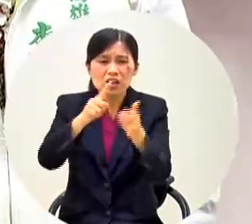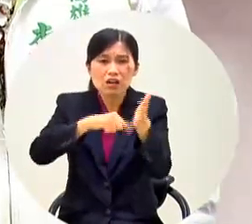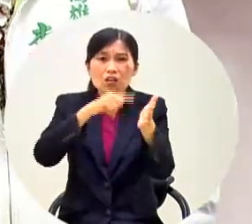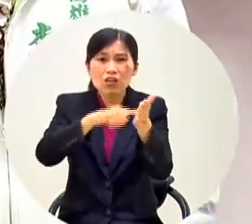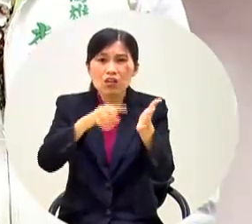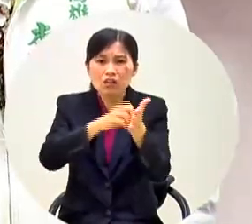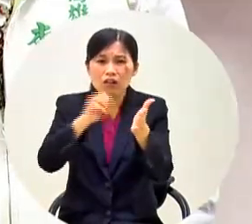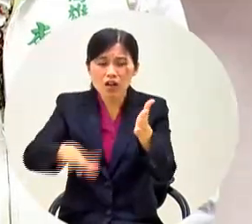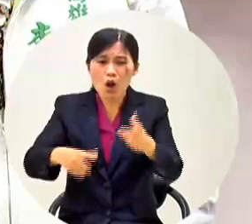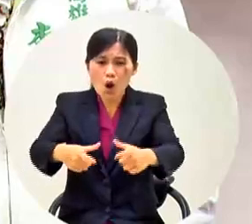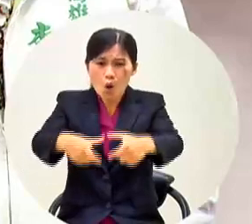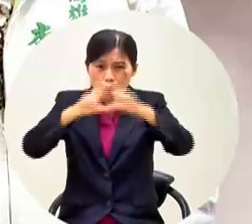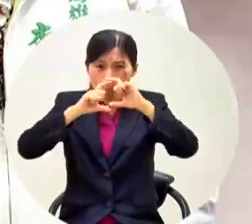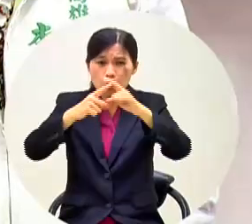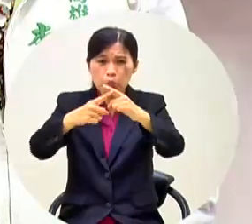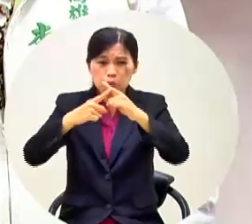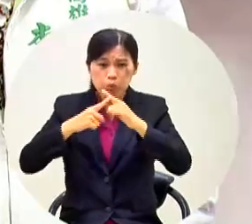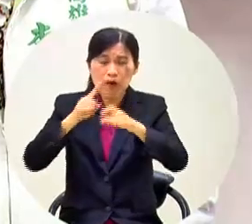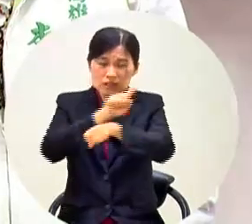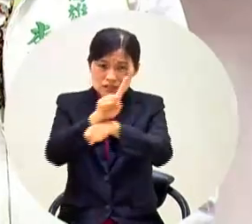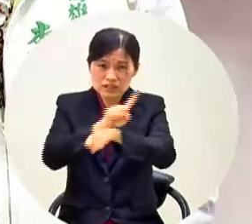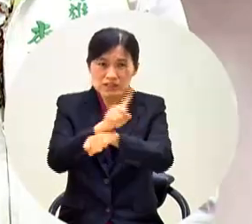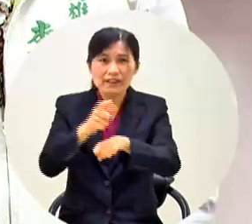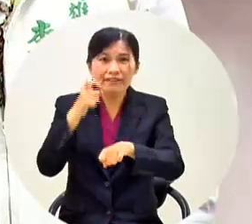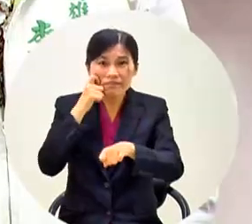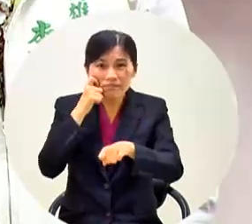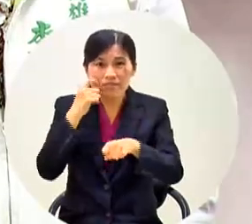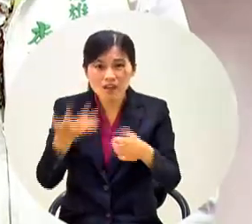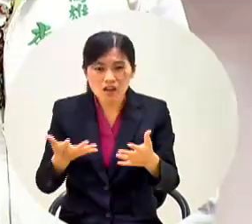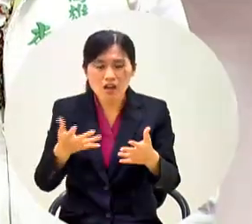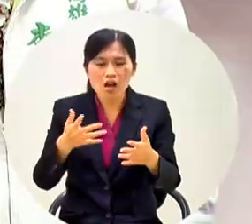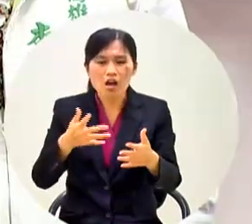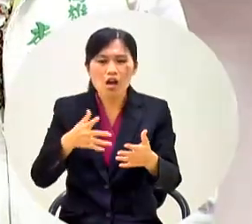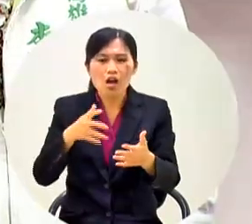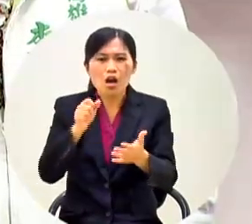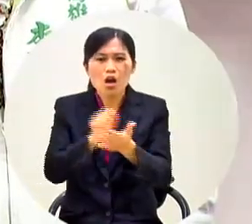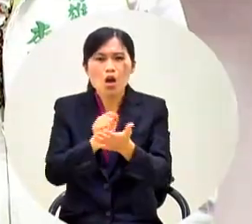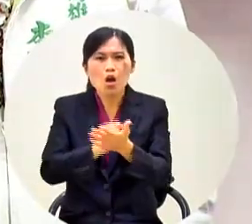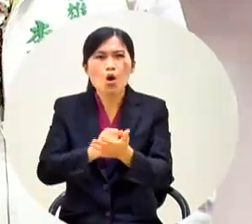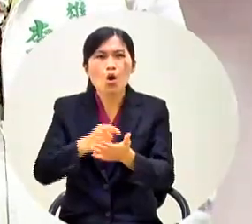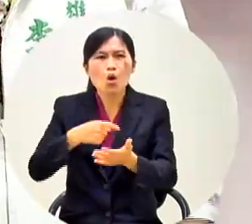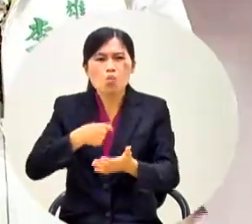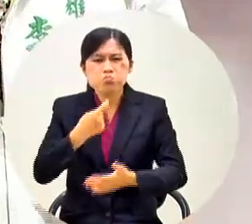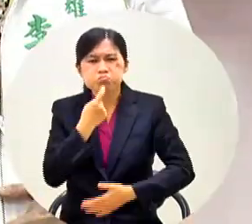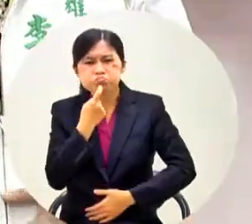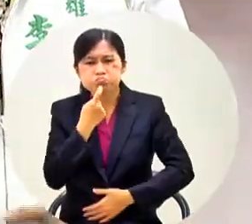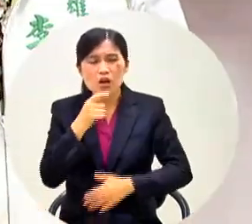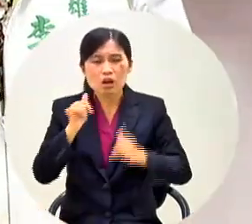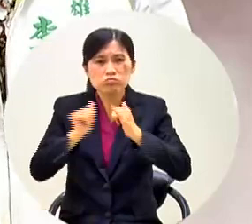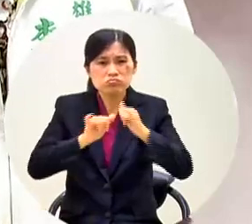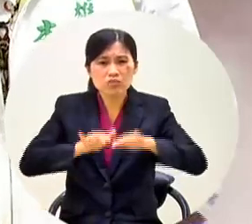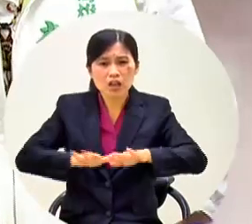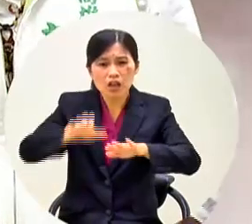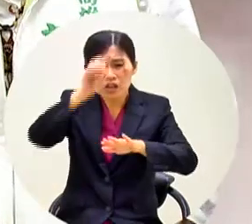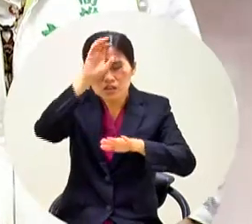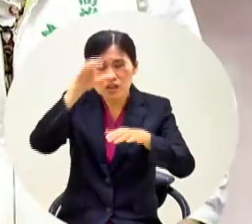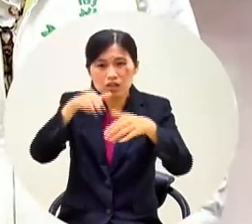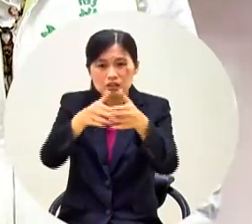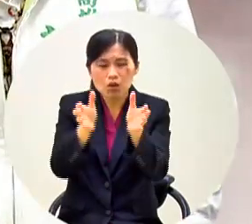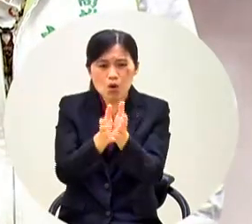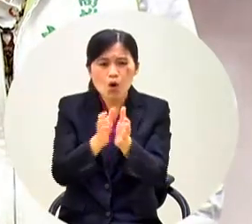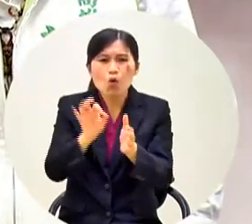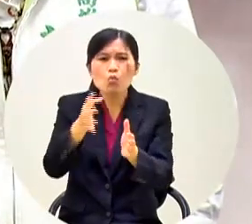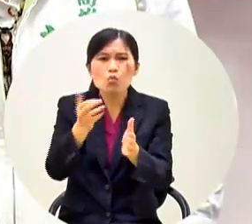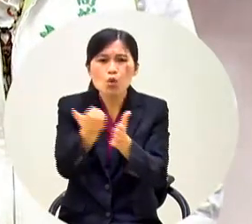面我们民进党团也提出了种种的质疑，为什么预算书上面有三高？